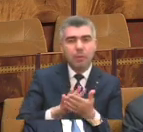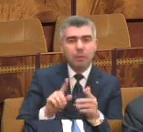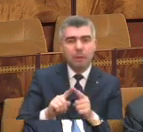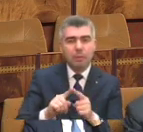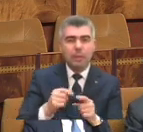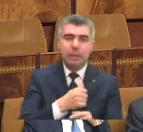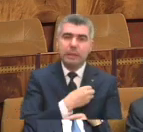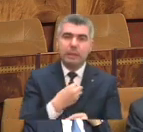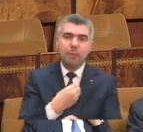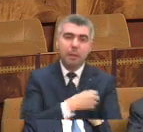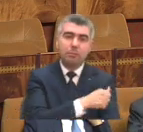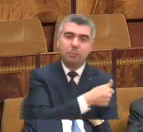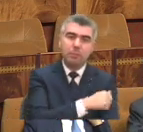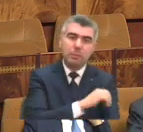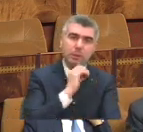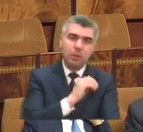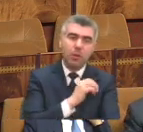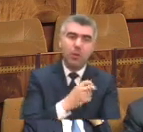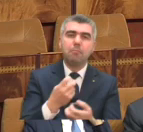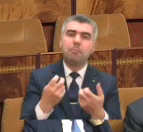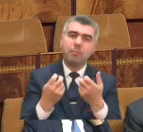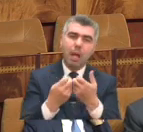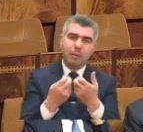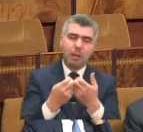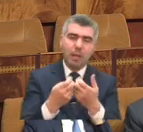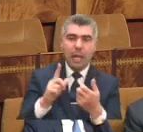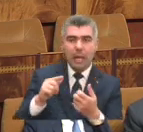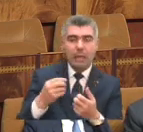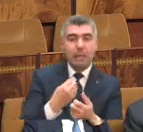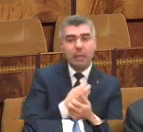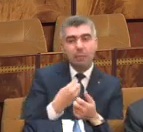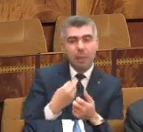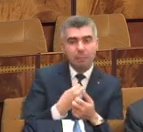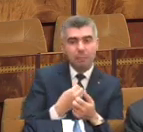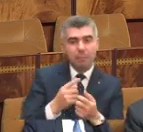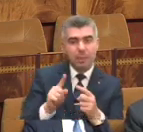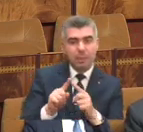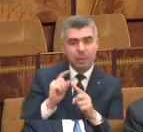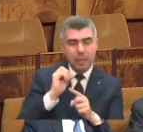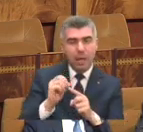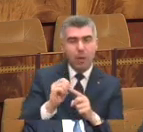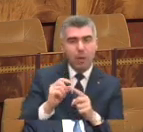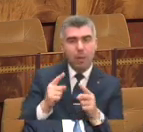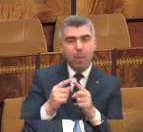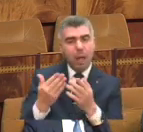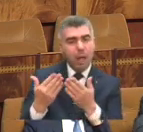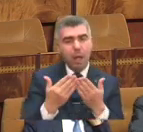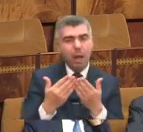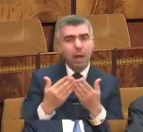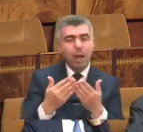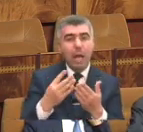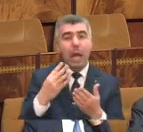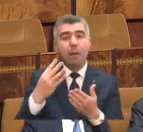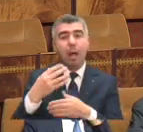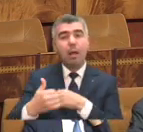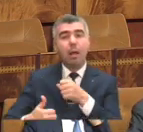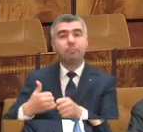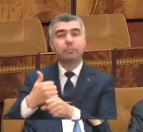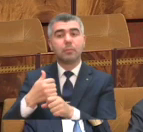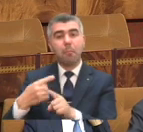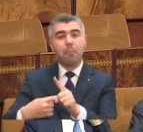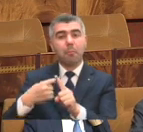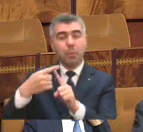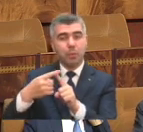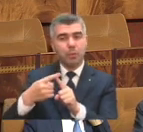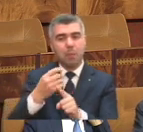البشريه، اللي على صعيد المثال حاليا كاينين اطباء اختصاصيين اللي سالوا الاختصاص ديالهم من شهر مارس